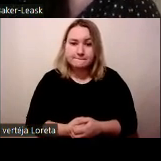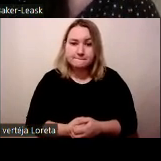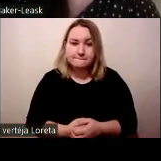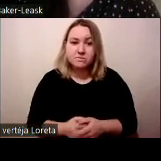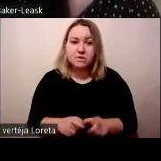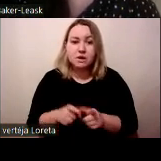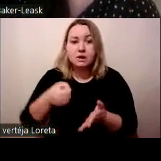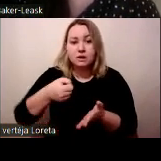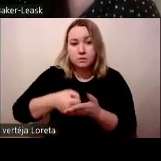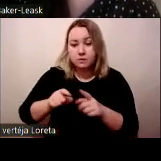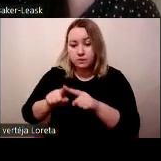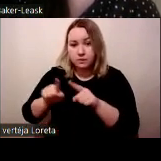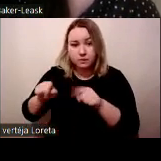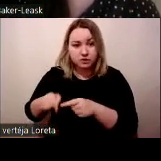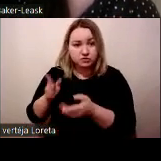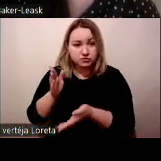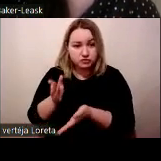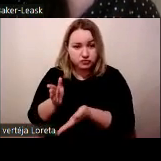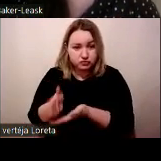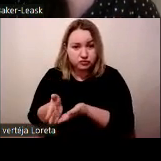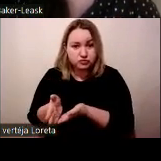apačioje yra skirta jau